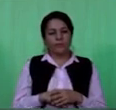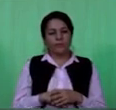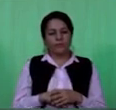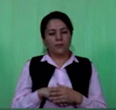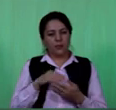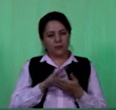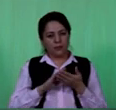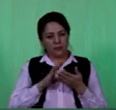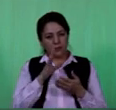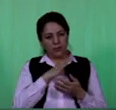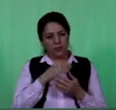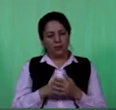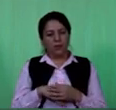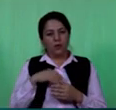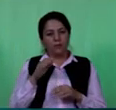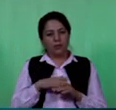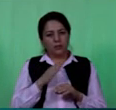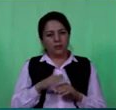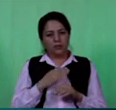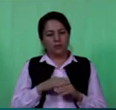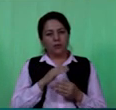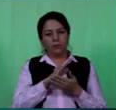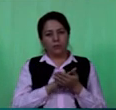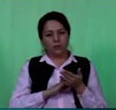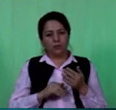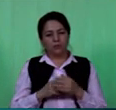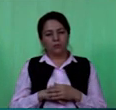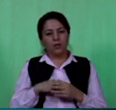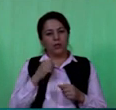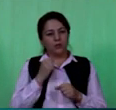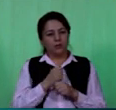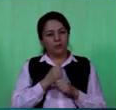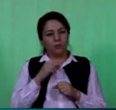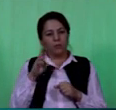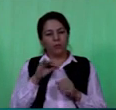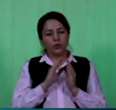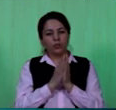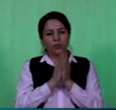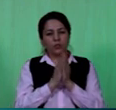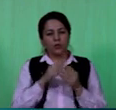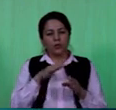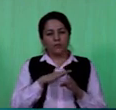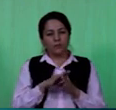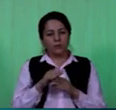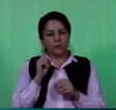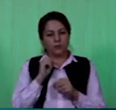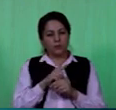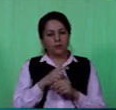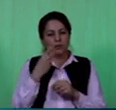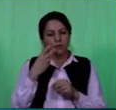записали молодцы и продолжаем работаем по учебнику выполним задание